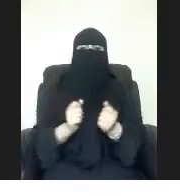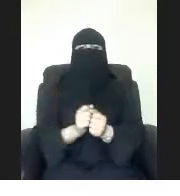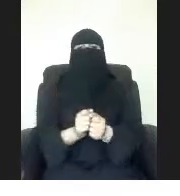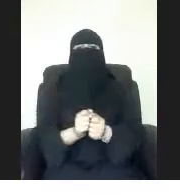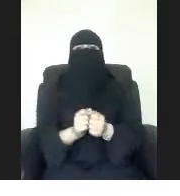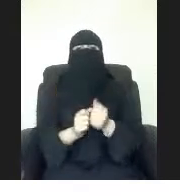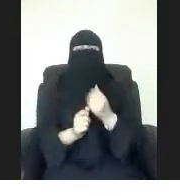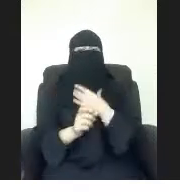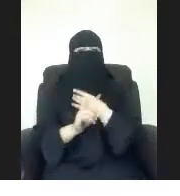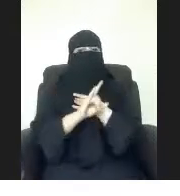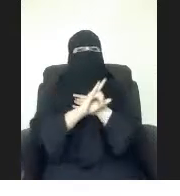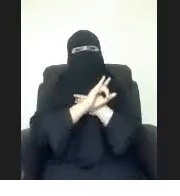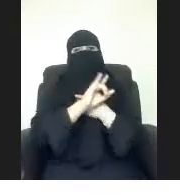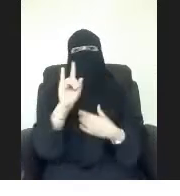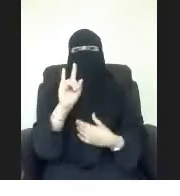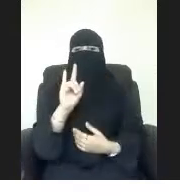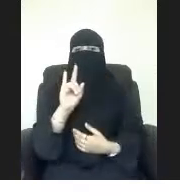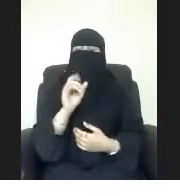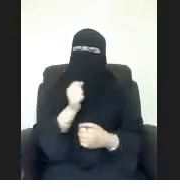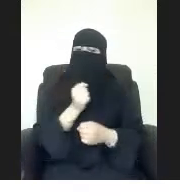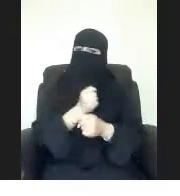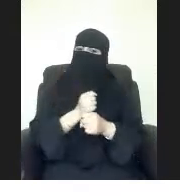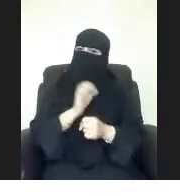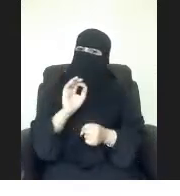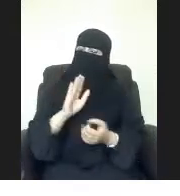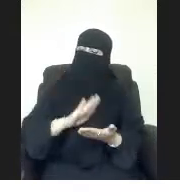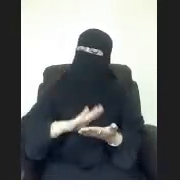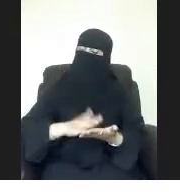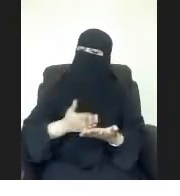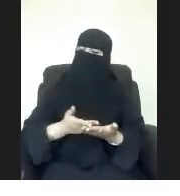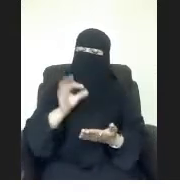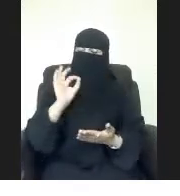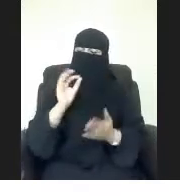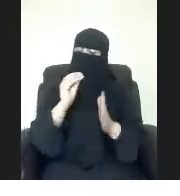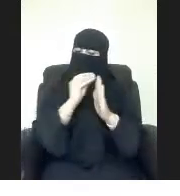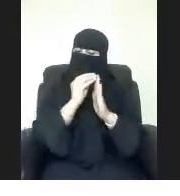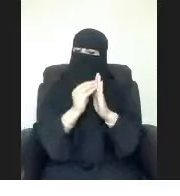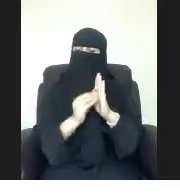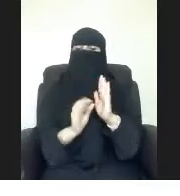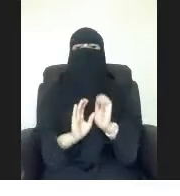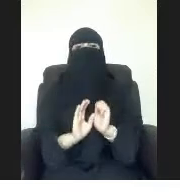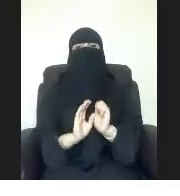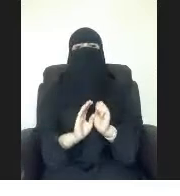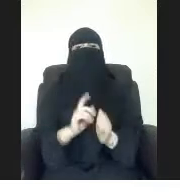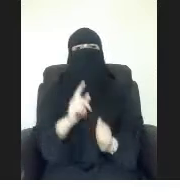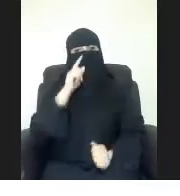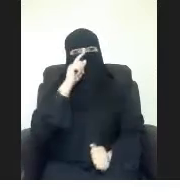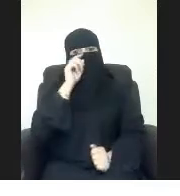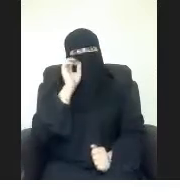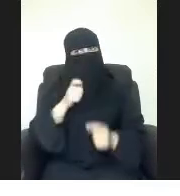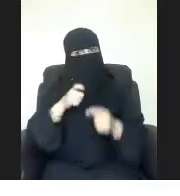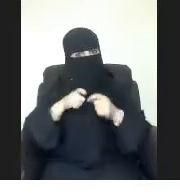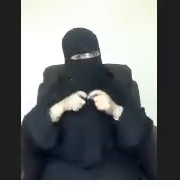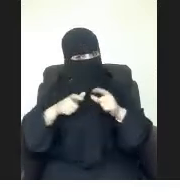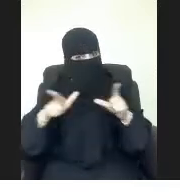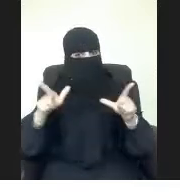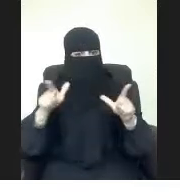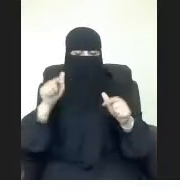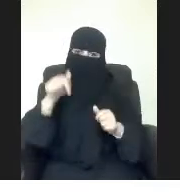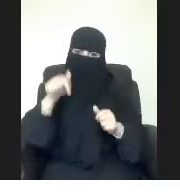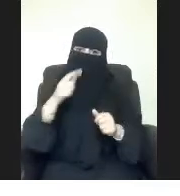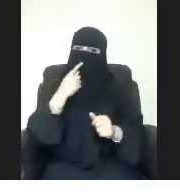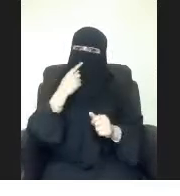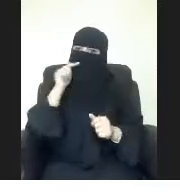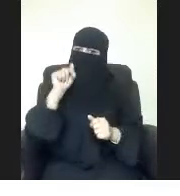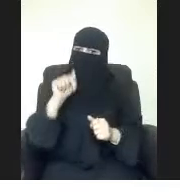ليس اهتماما بالترجمة الحرفية، وهذا يختلف عليه، لكنه انتشر عندنا الآن. وأيضا